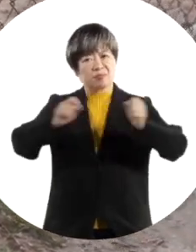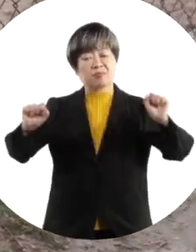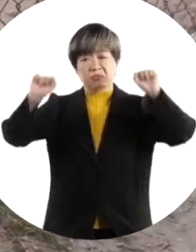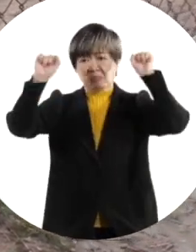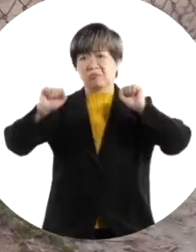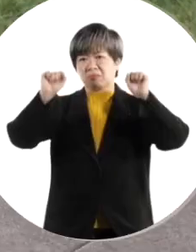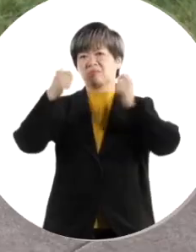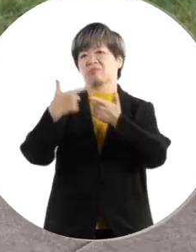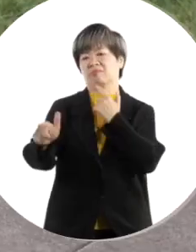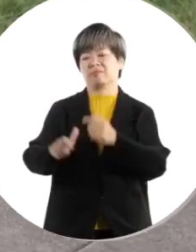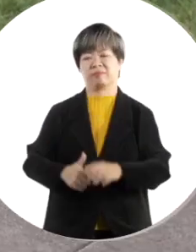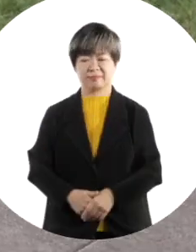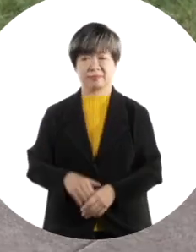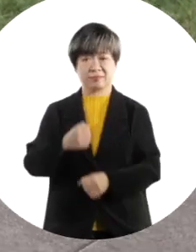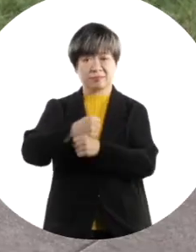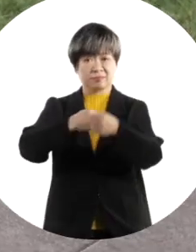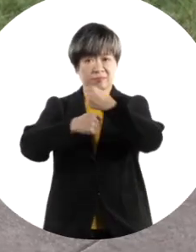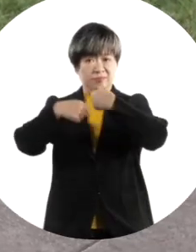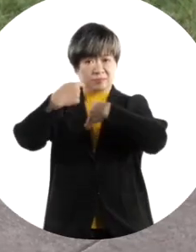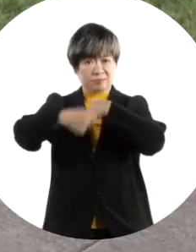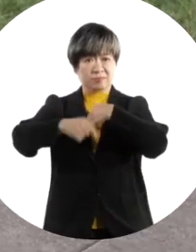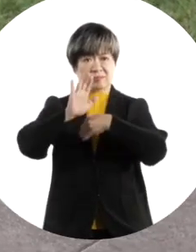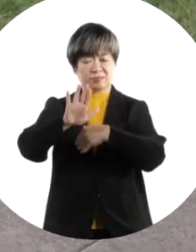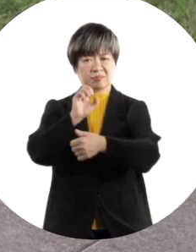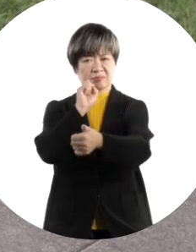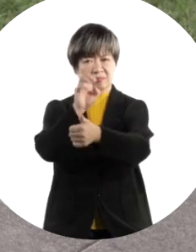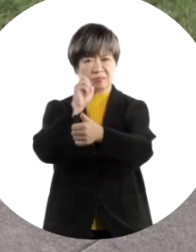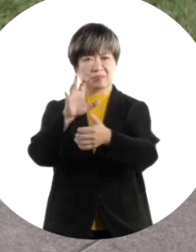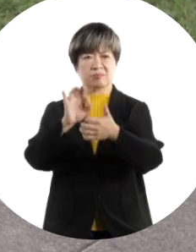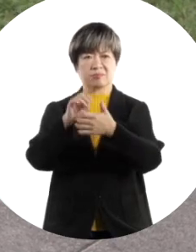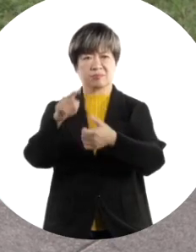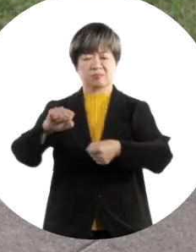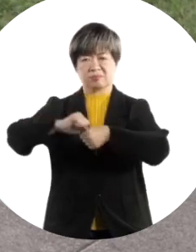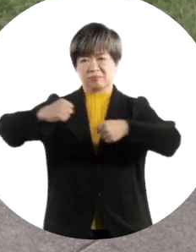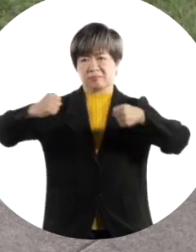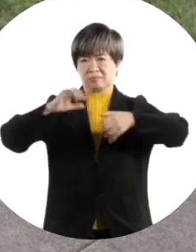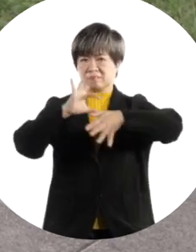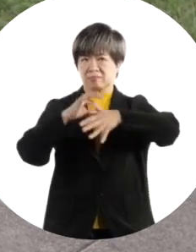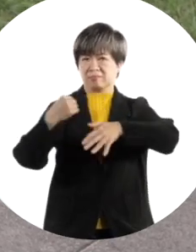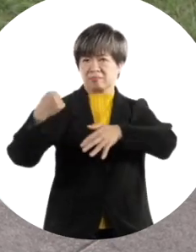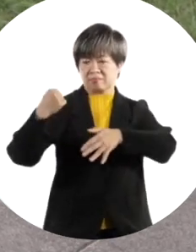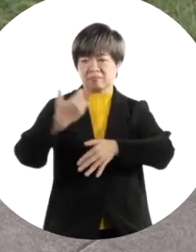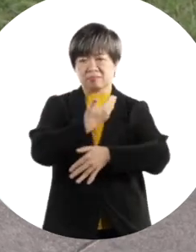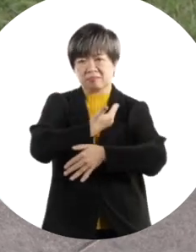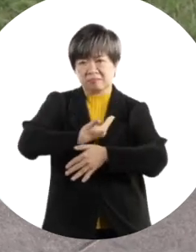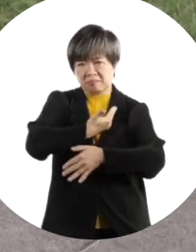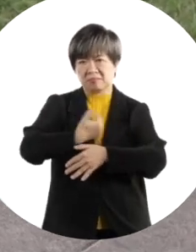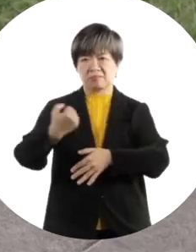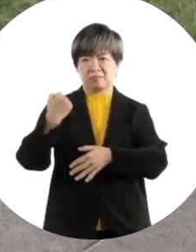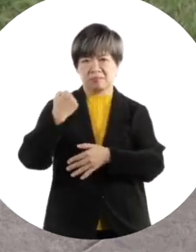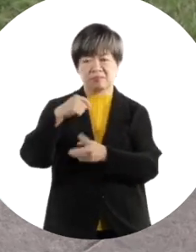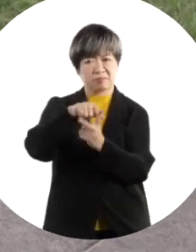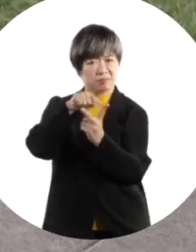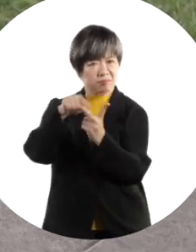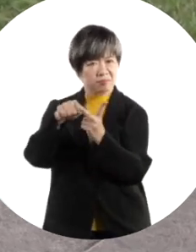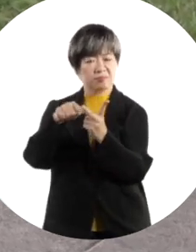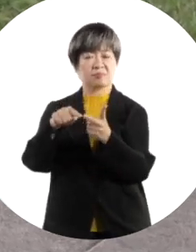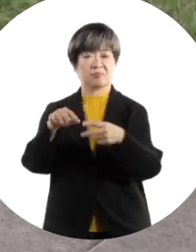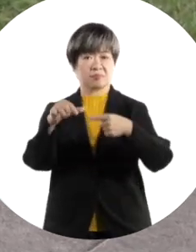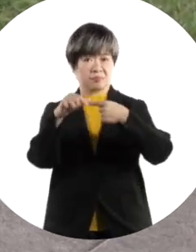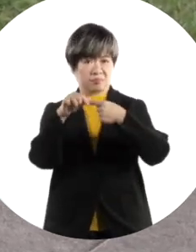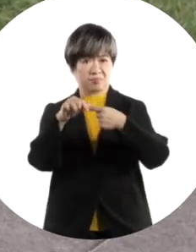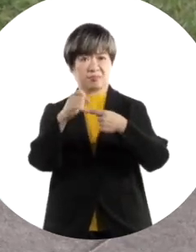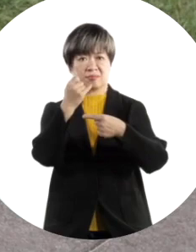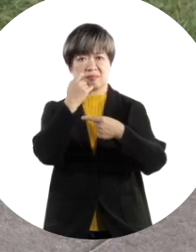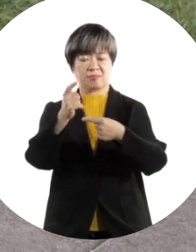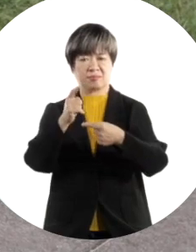动哦。脊髓损伤者，我们建议采强化肌力以及强化耐力两方面。强化肌力可以